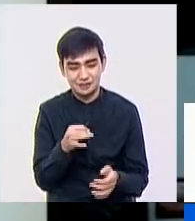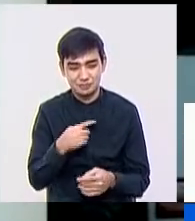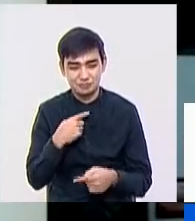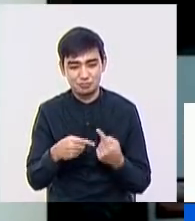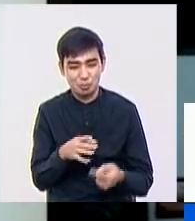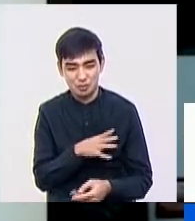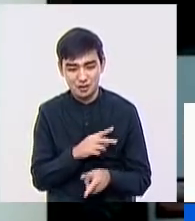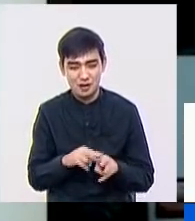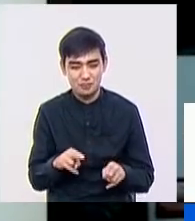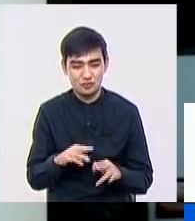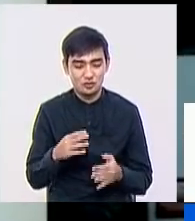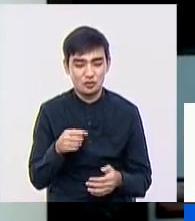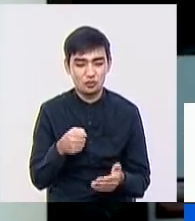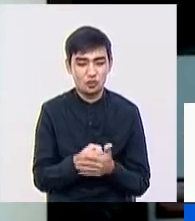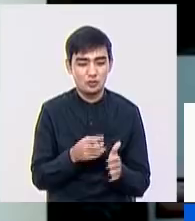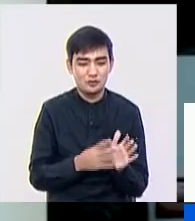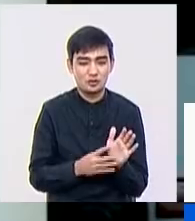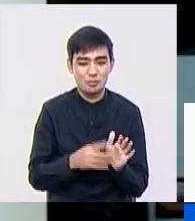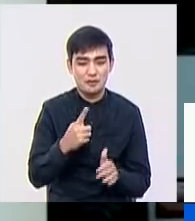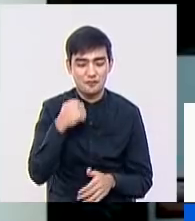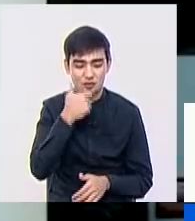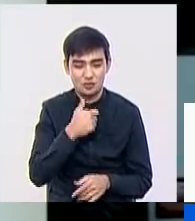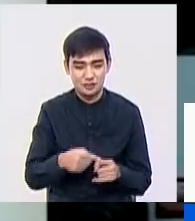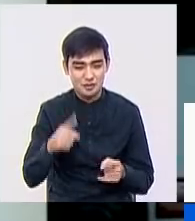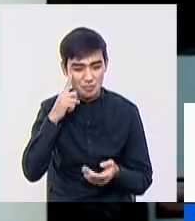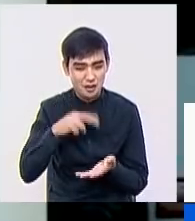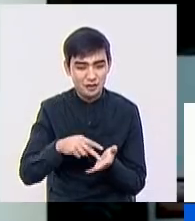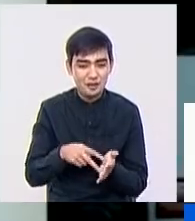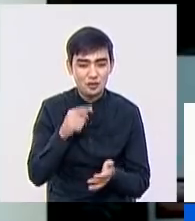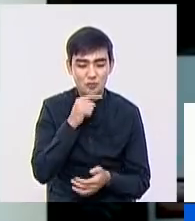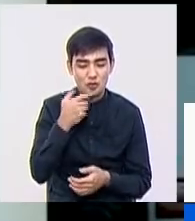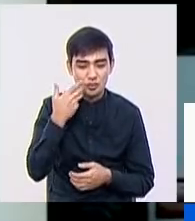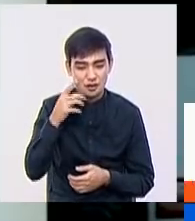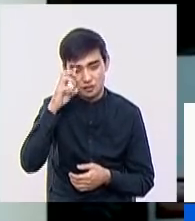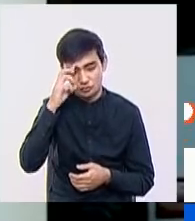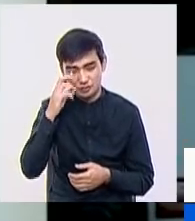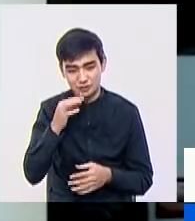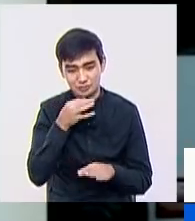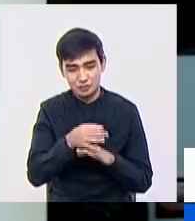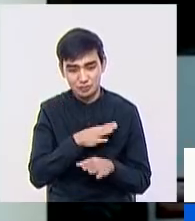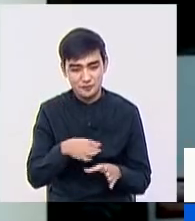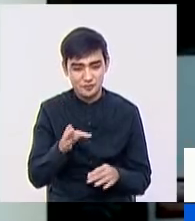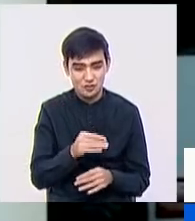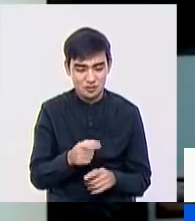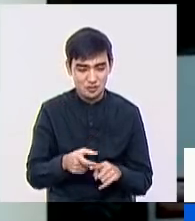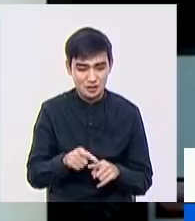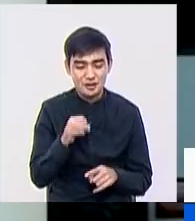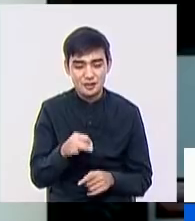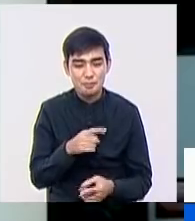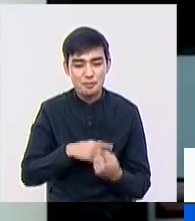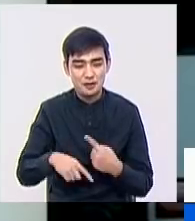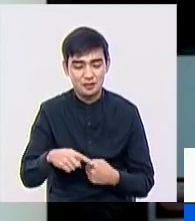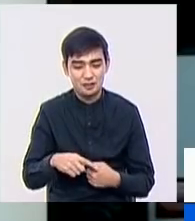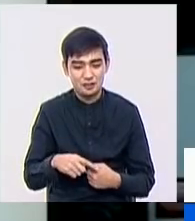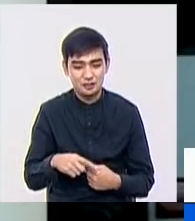проходили, так скажем, до 1991 года в условиях плановой экономики, когда государство утверждало цены на все. Мы,